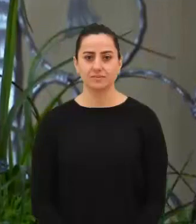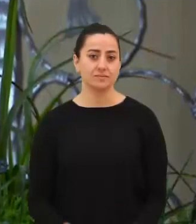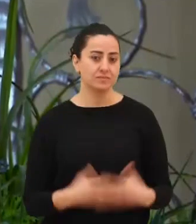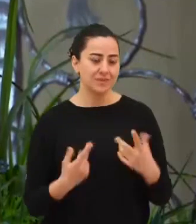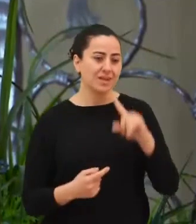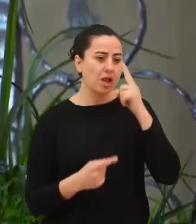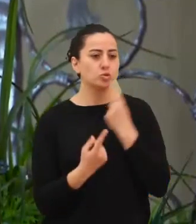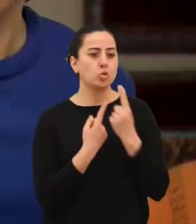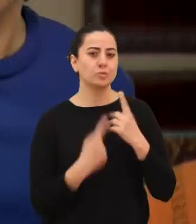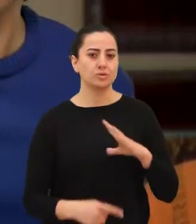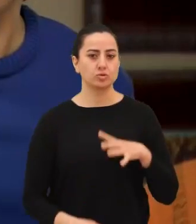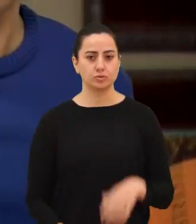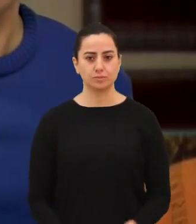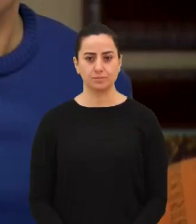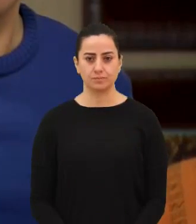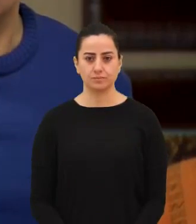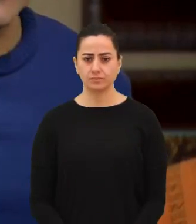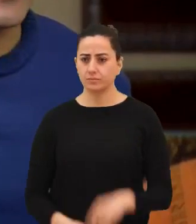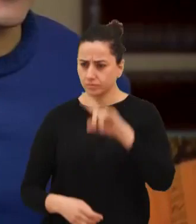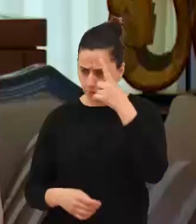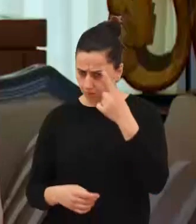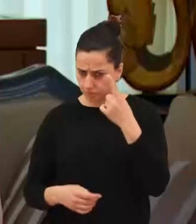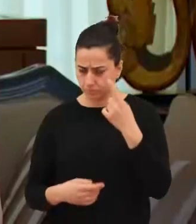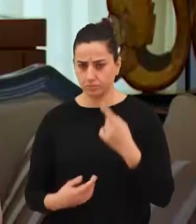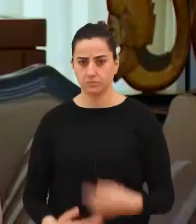Yalnız konuşabilir miyiz Nurhan? Yalnız mı?